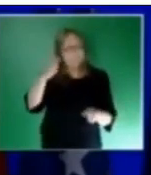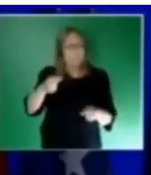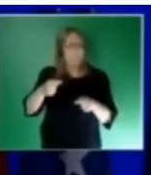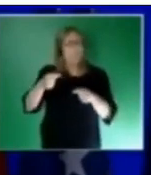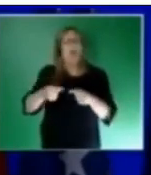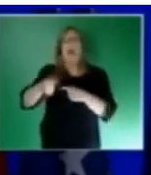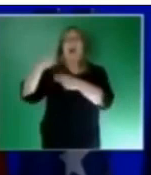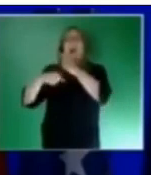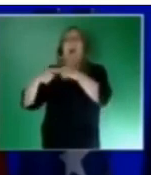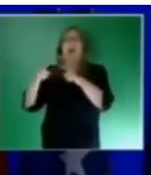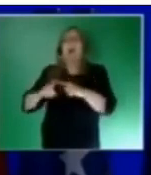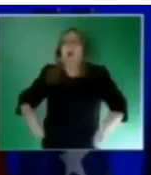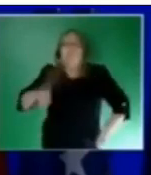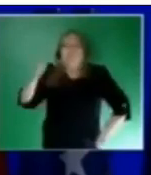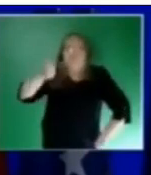Volver